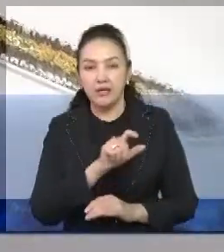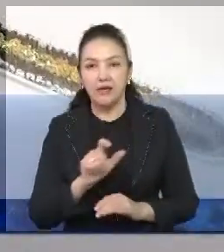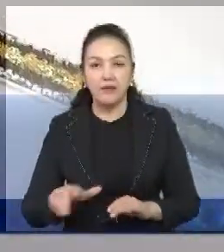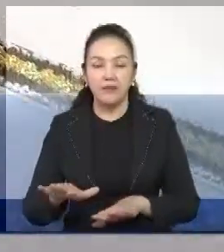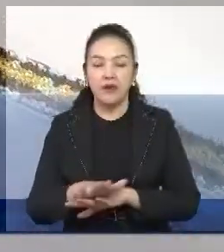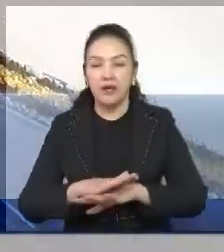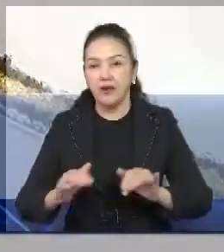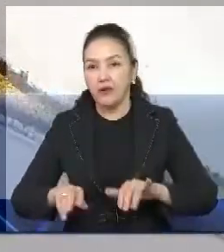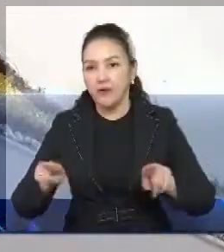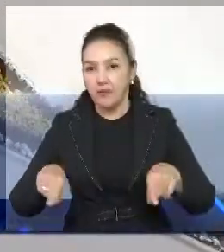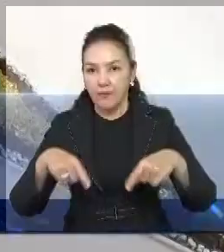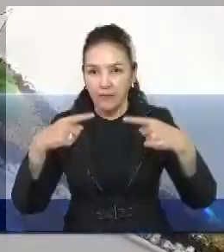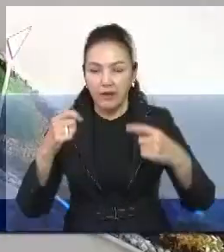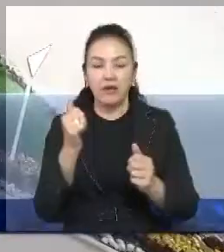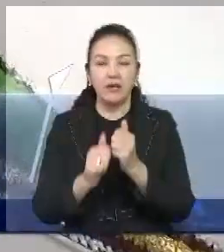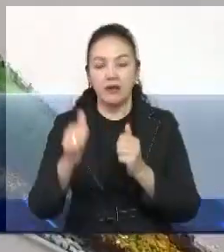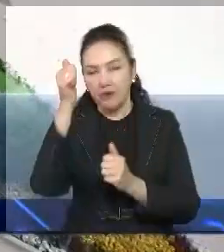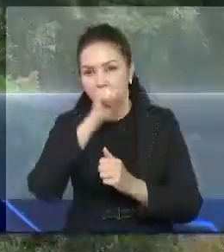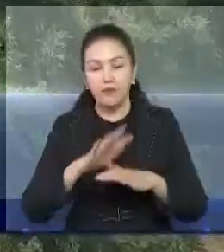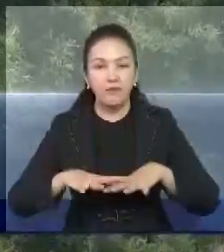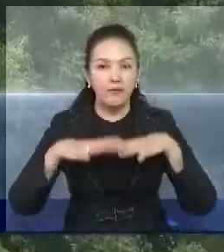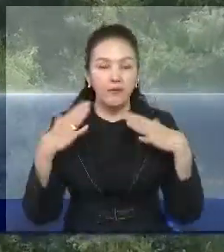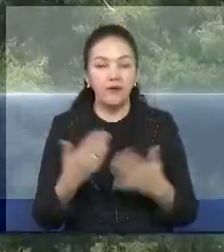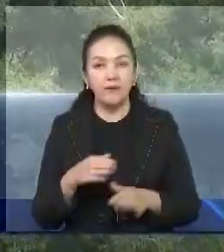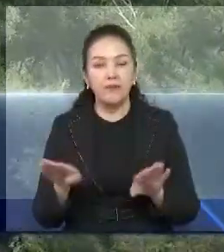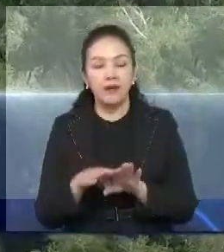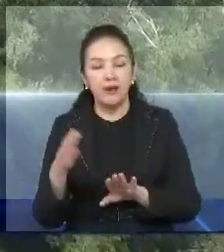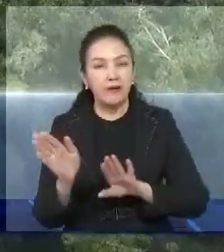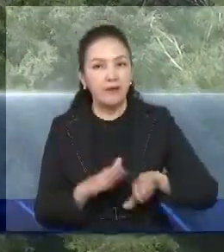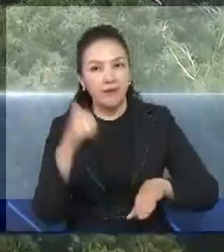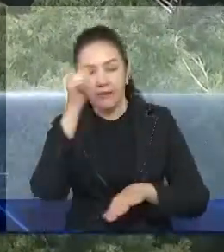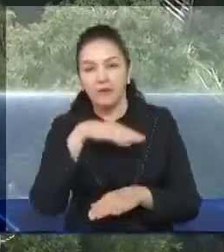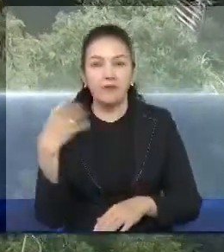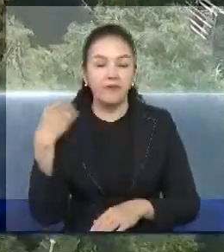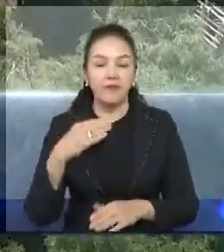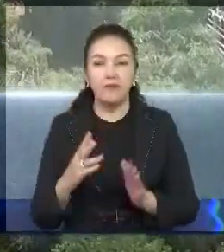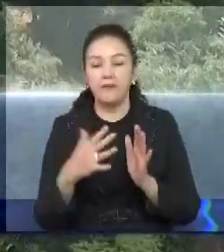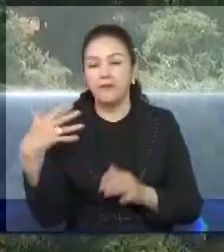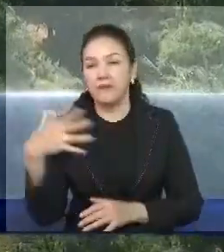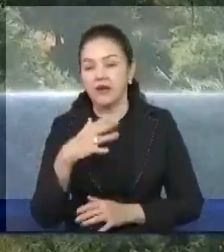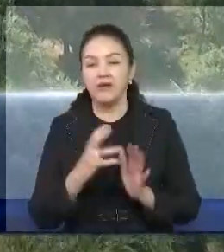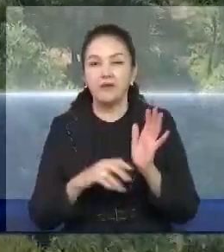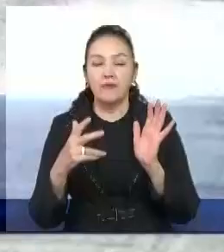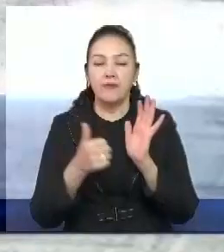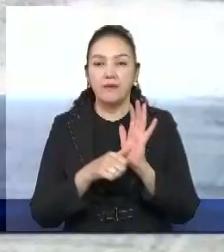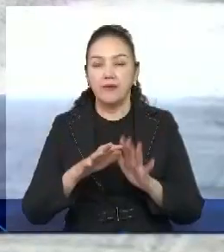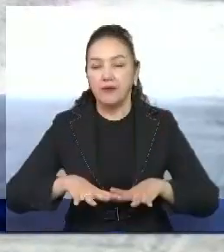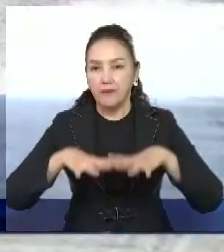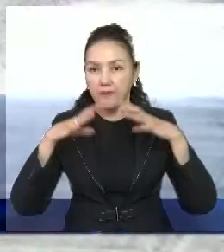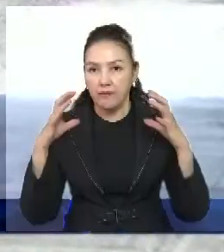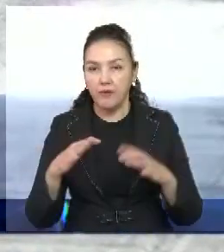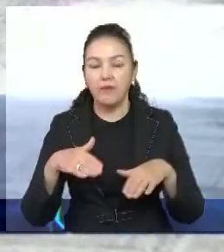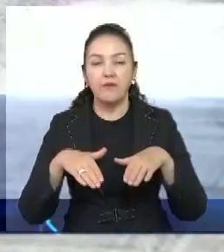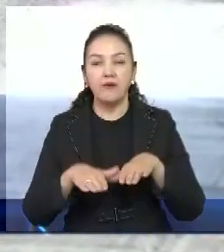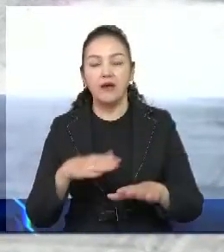и динамика роста населения ежегодно увеличивается по сравнению с прошлым годом в Актобе на 5.800 человек стало больше в этой связи важно